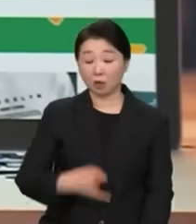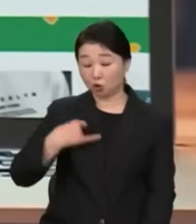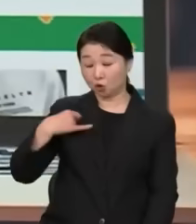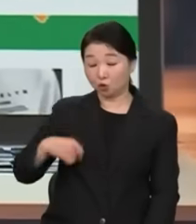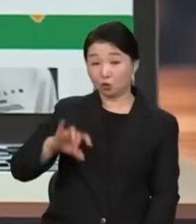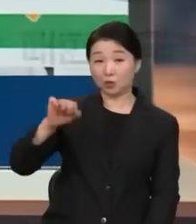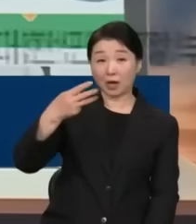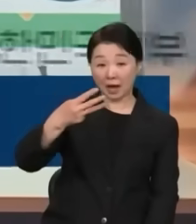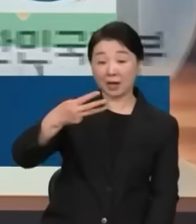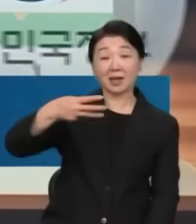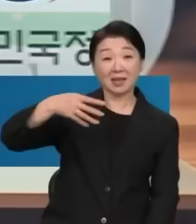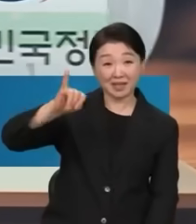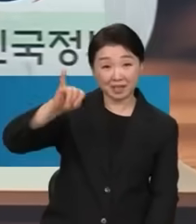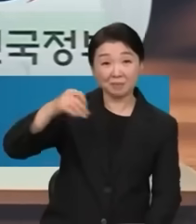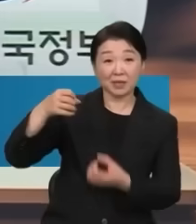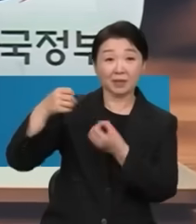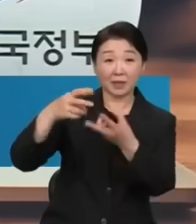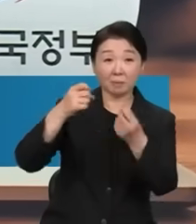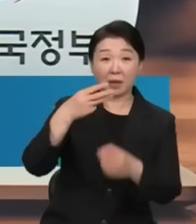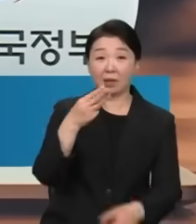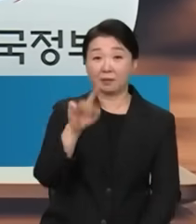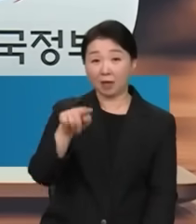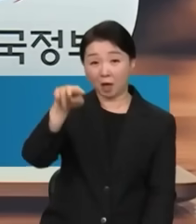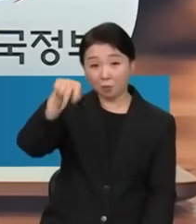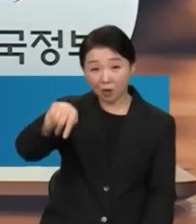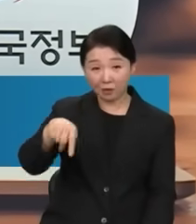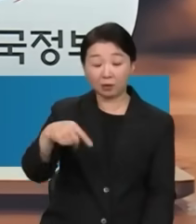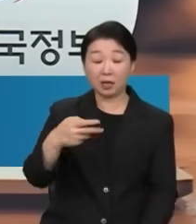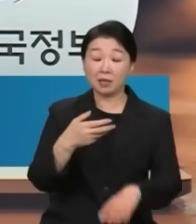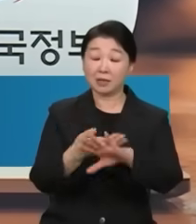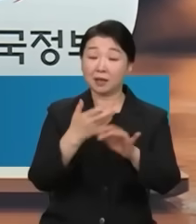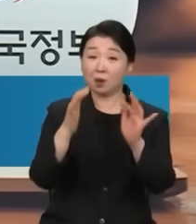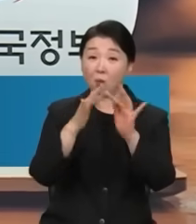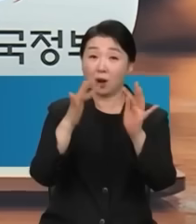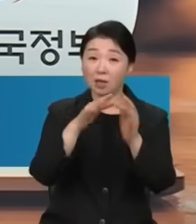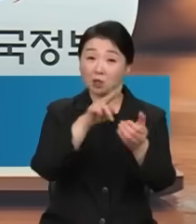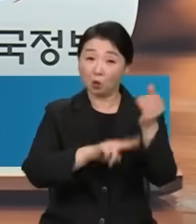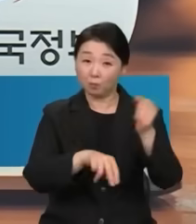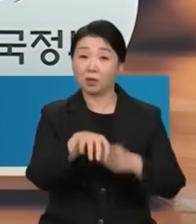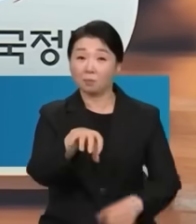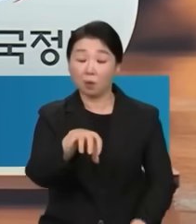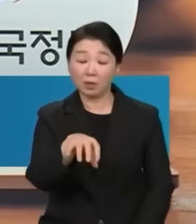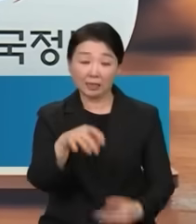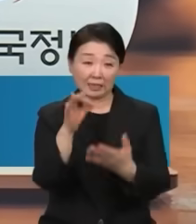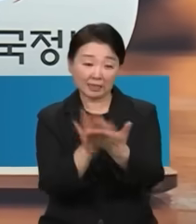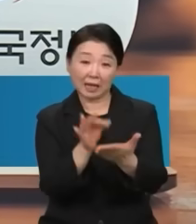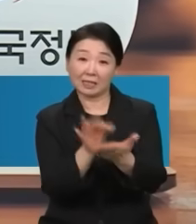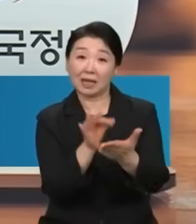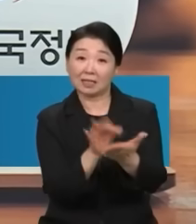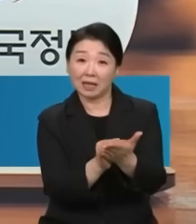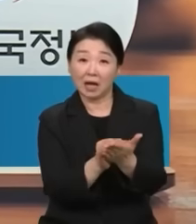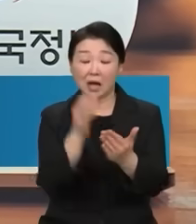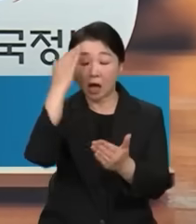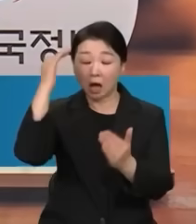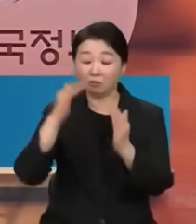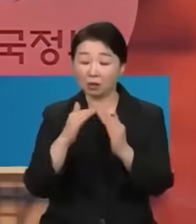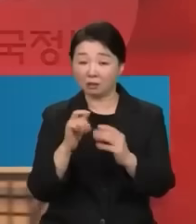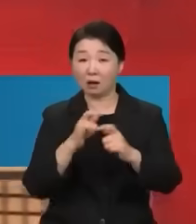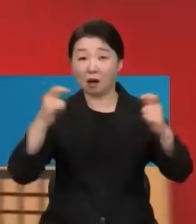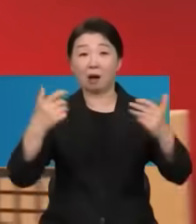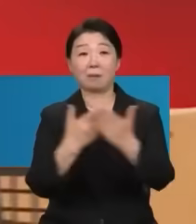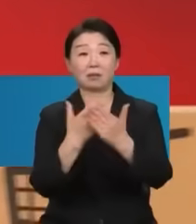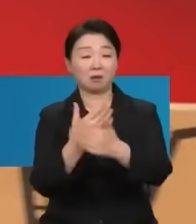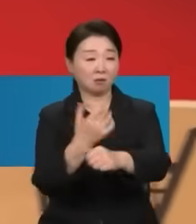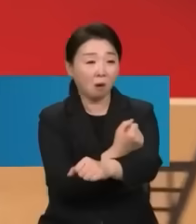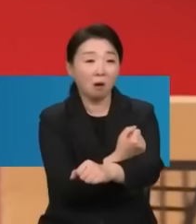중국의 알리익스프레스, 테무 같은 해외 온라인 쇼핑몰이 초특가를 내세워 국내 시장에서 급성장하면서 소비자